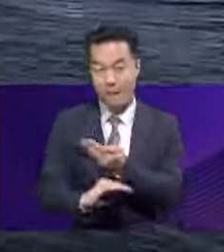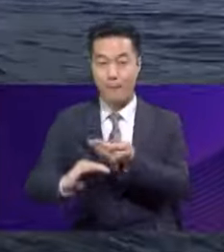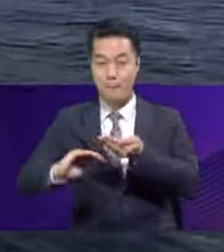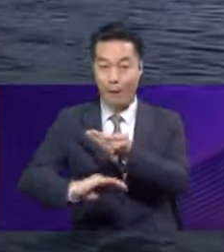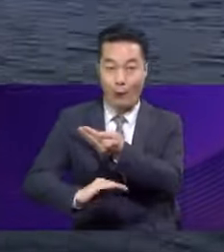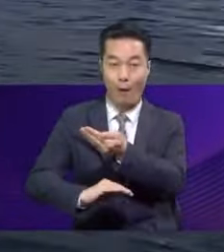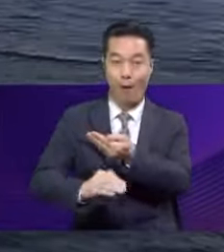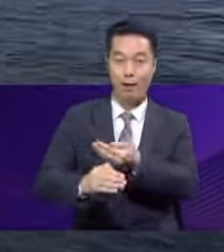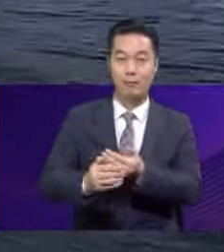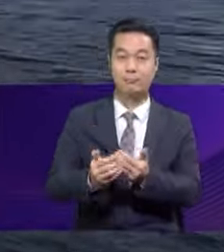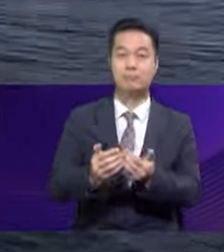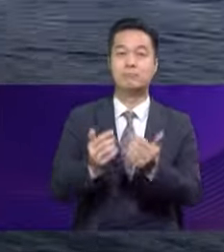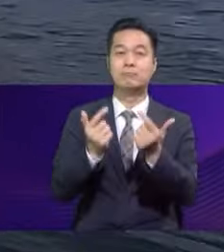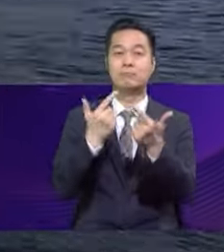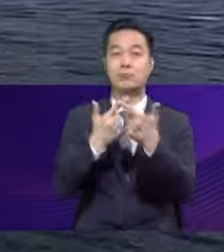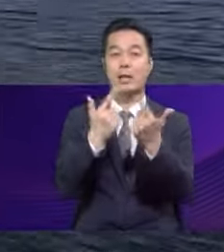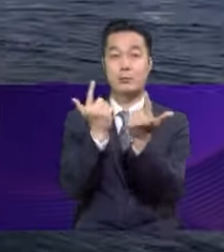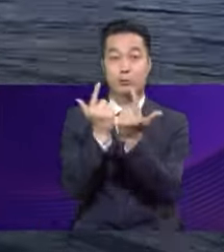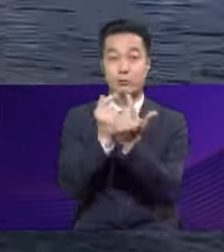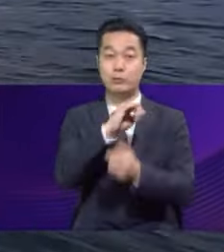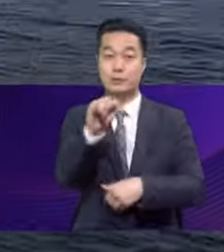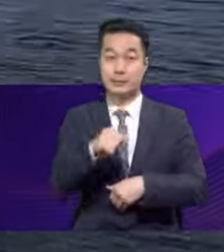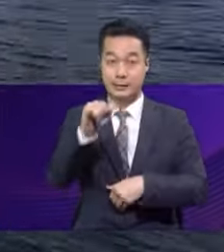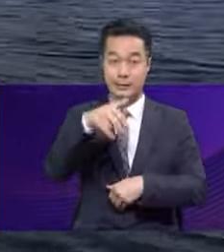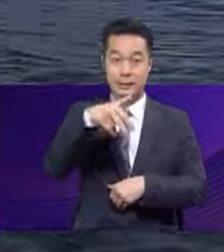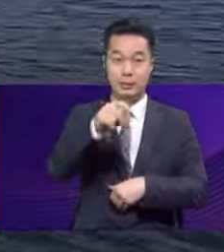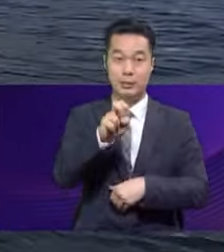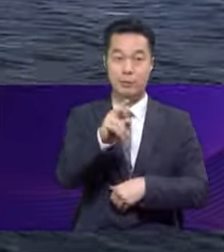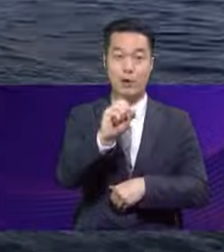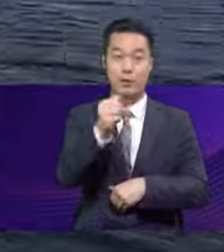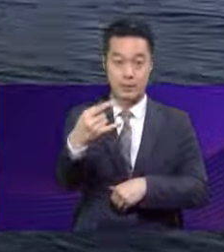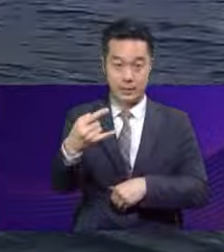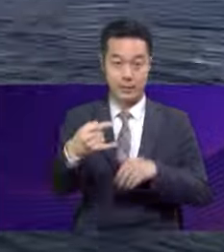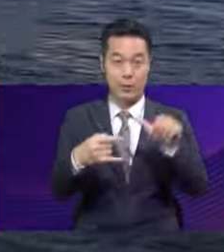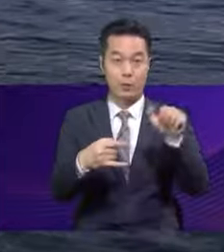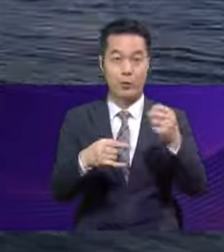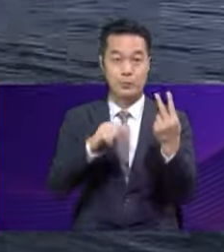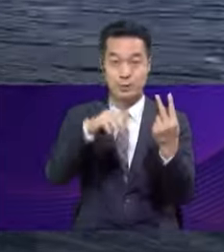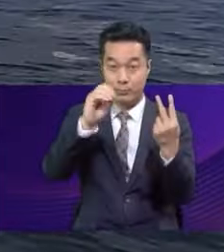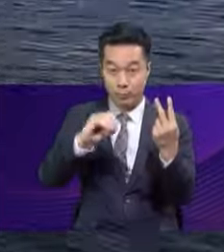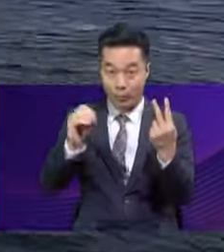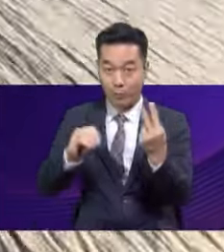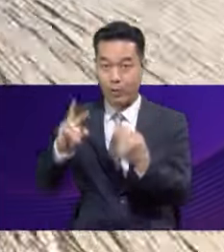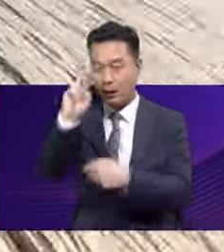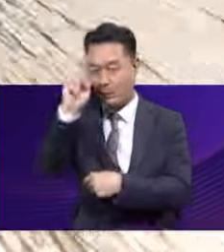볼까요? 부산 북구 을입니다. 민주당 정명희, 국민의힘 박성훈 후보 경합.